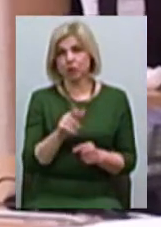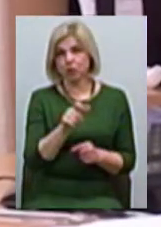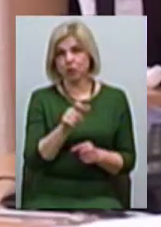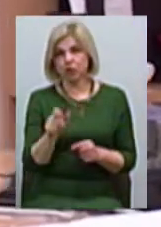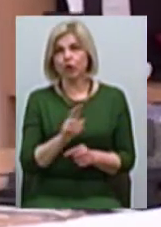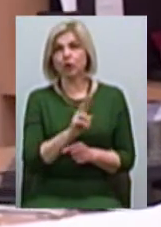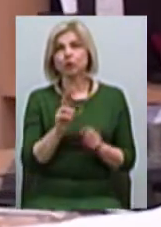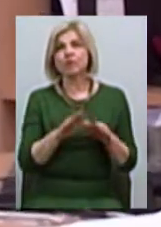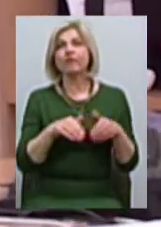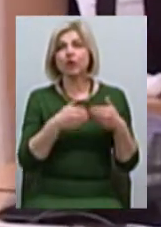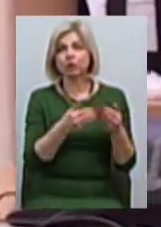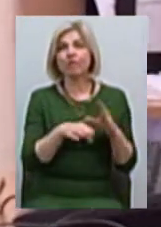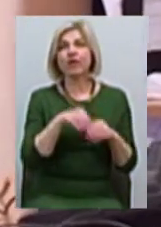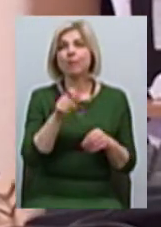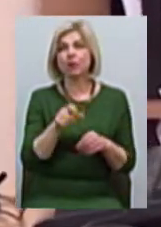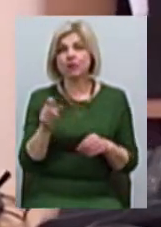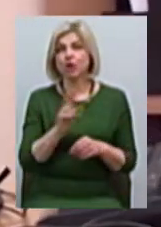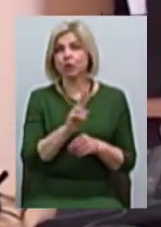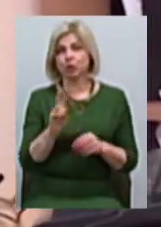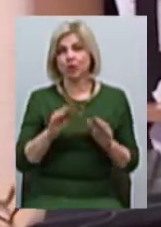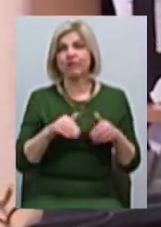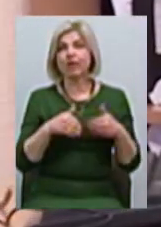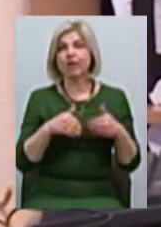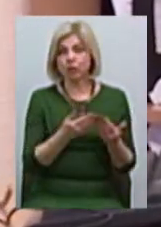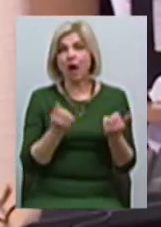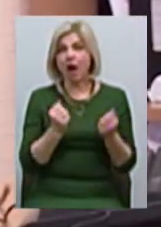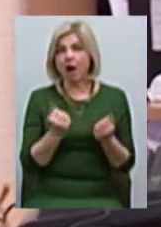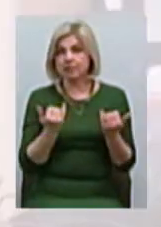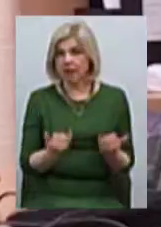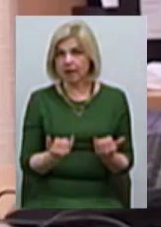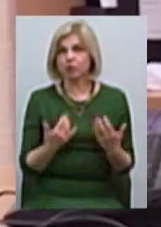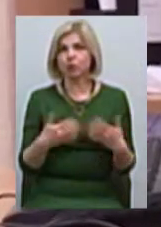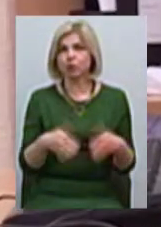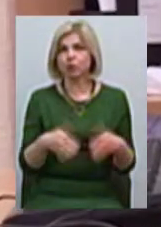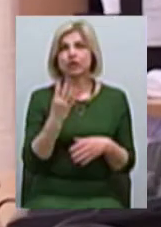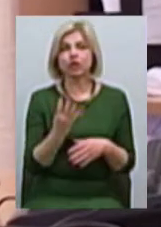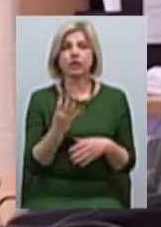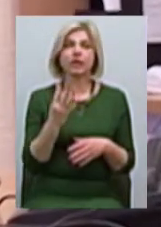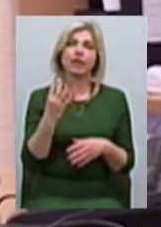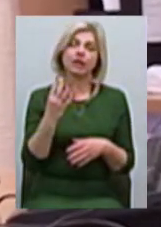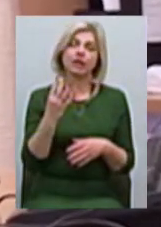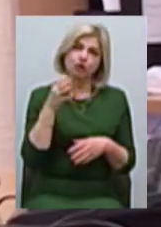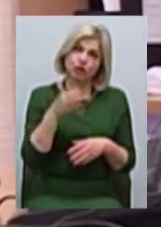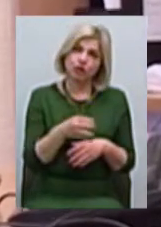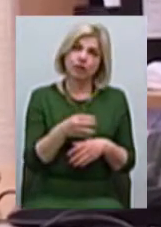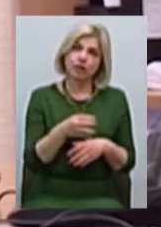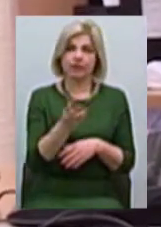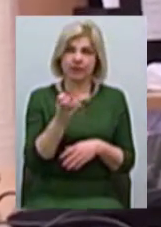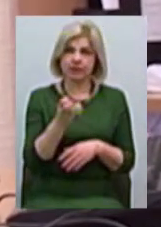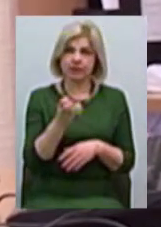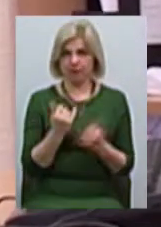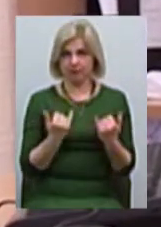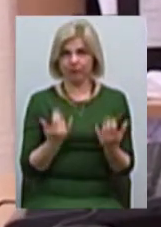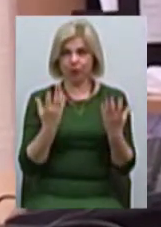які звернулися, виборців, які звернулися. А зараз уже 400-300 на сьогоднішній день у